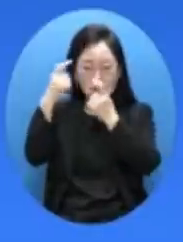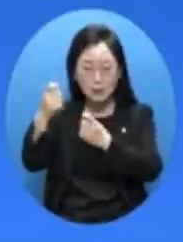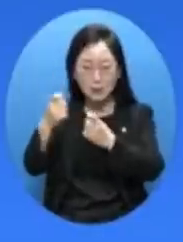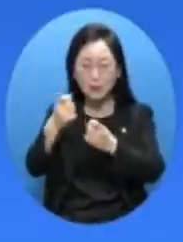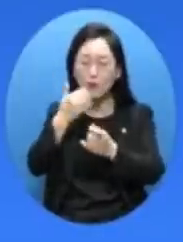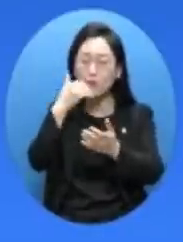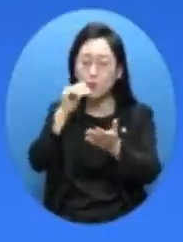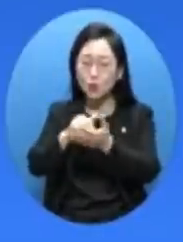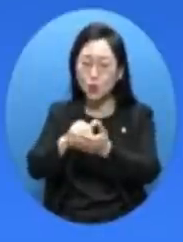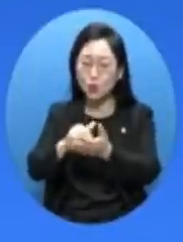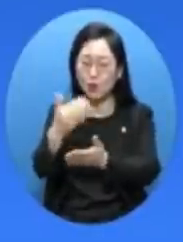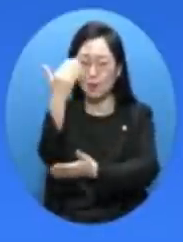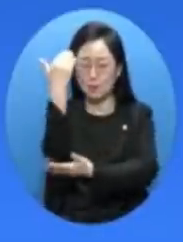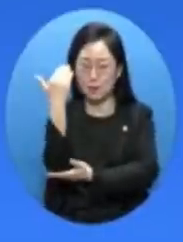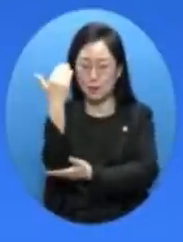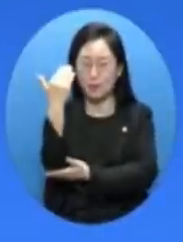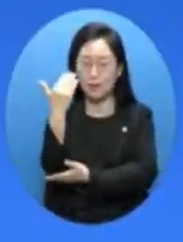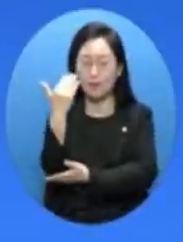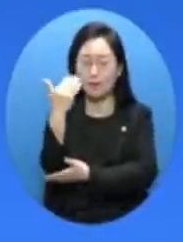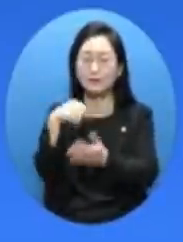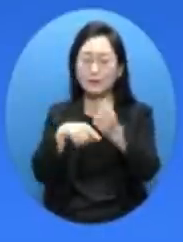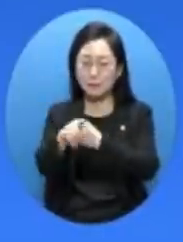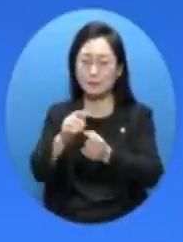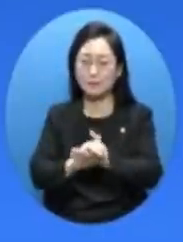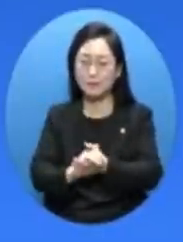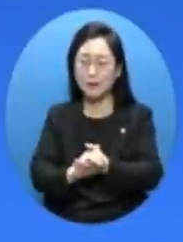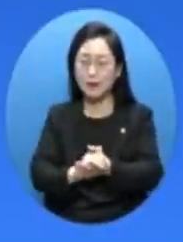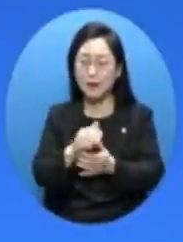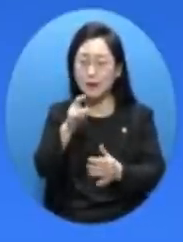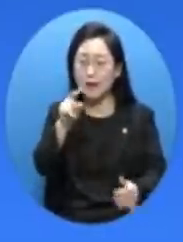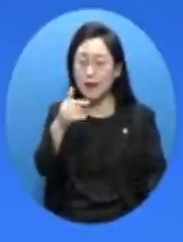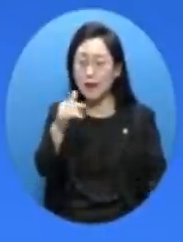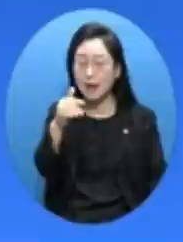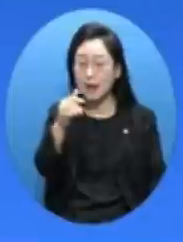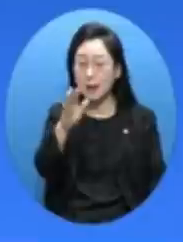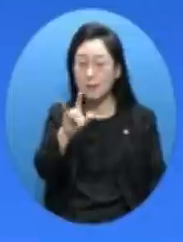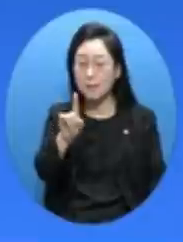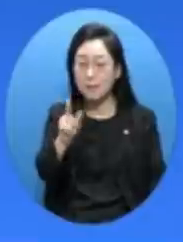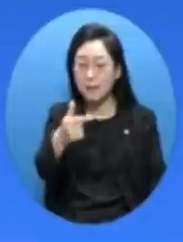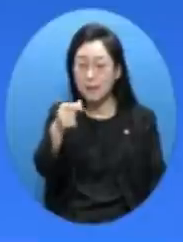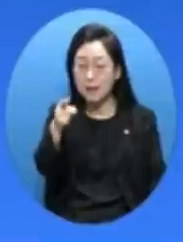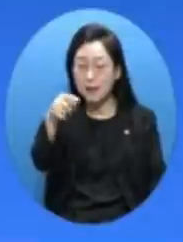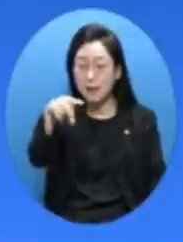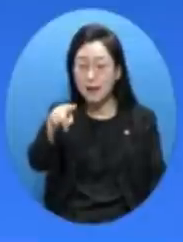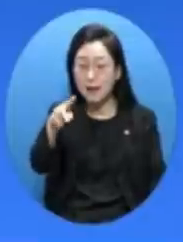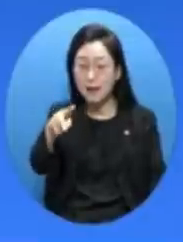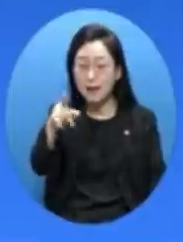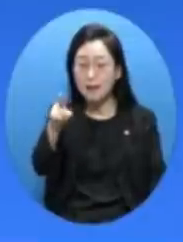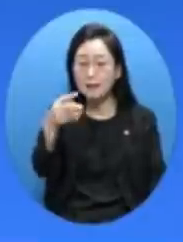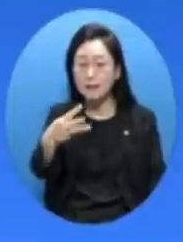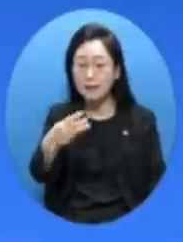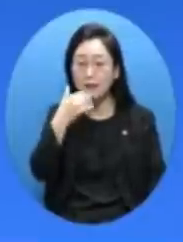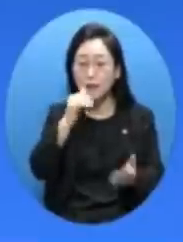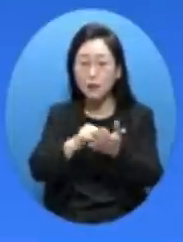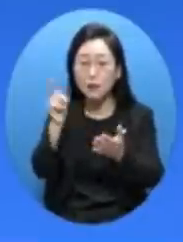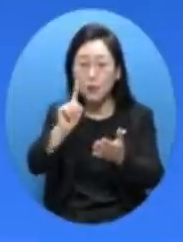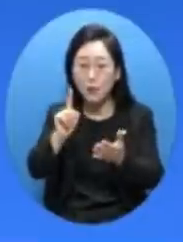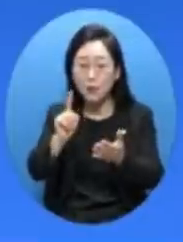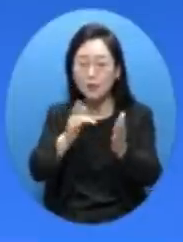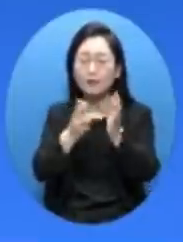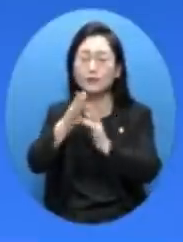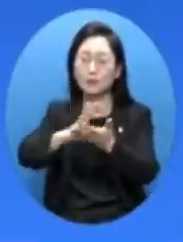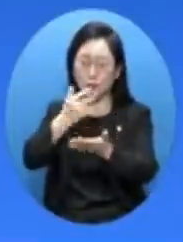에벤에셀이라고 이야기한 것입니다. 이 에벤에셀 도움의 돌은 만세반석 대신 예수 그리스도를